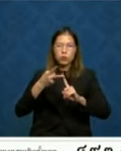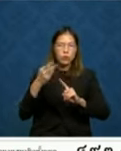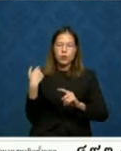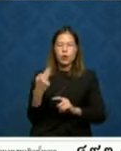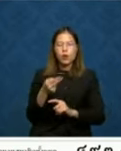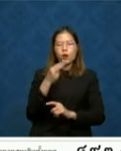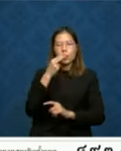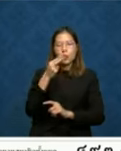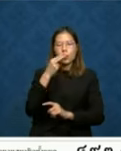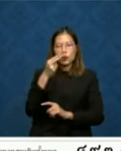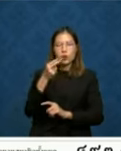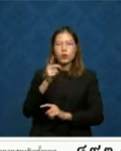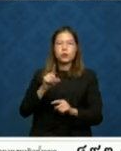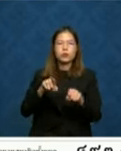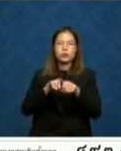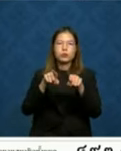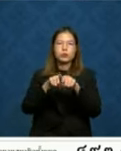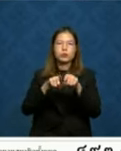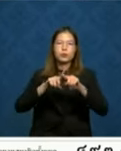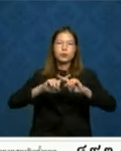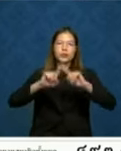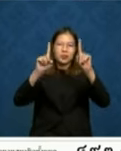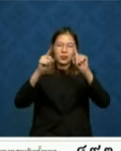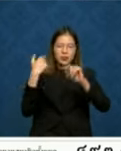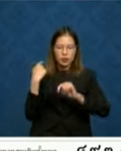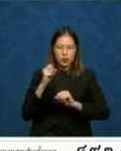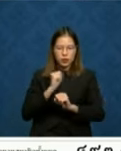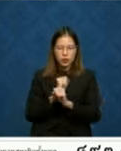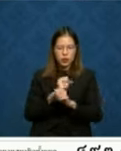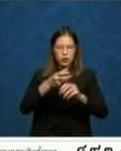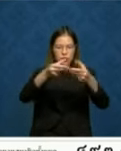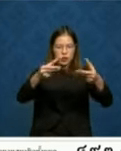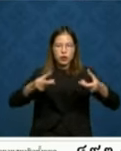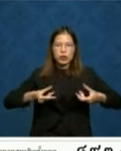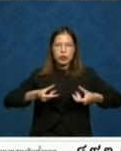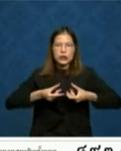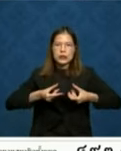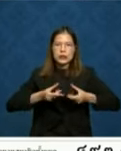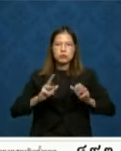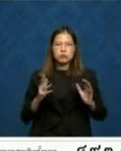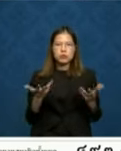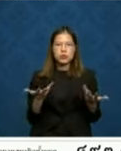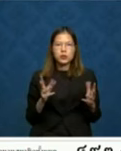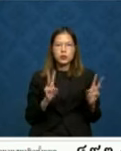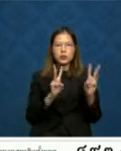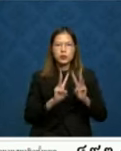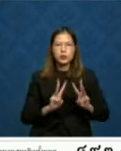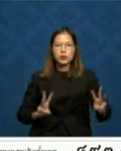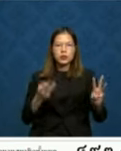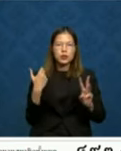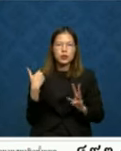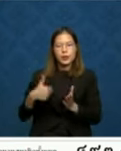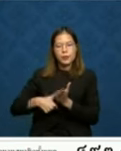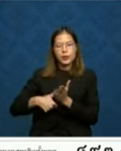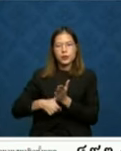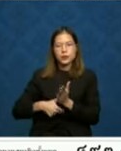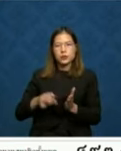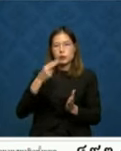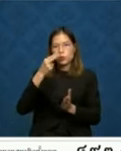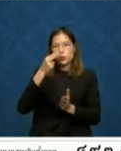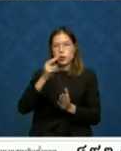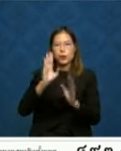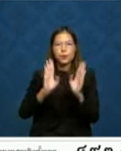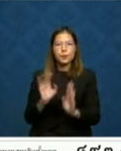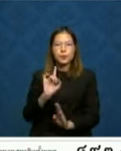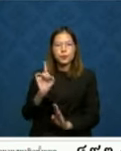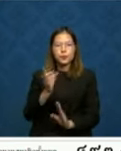ครับแต่สิ่งหนึ่งครับที่ไม่อยู่ในรายงานฉบับนี้แล้วมันควรมีคือแล้วอัตราภาษีบุหรี่มันเป็นอย่างไรผ